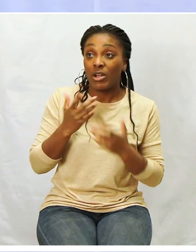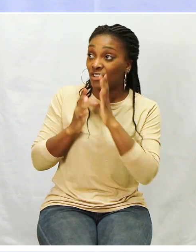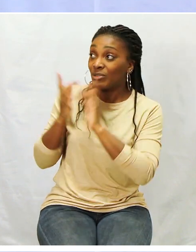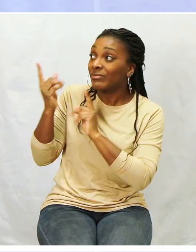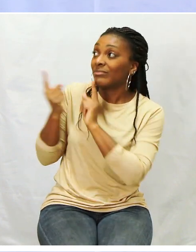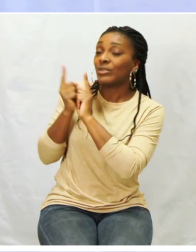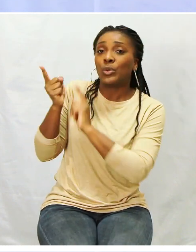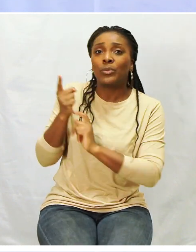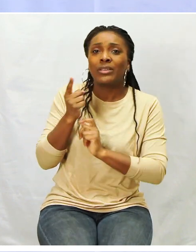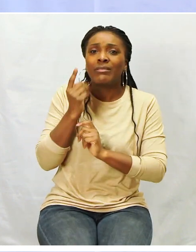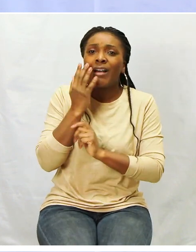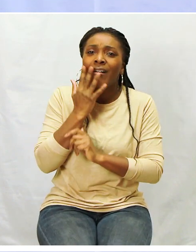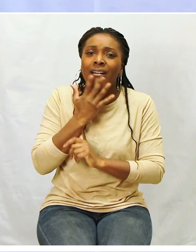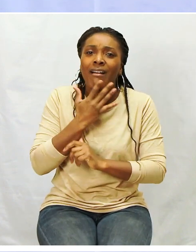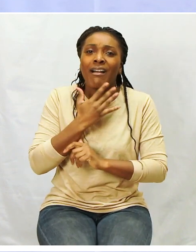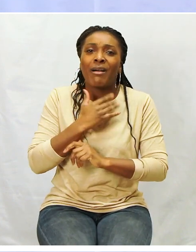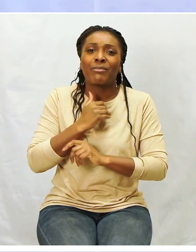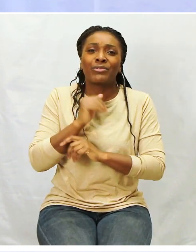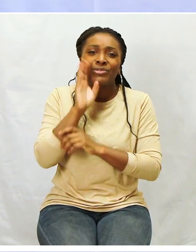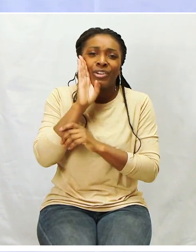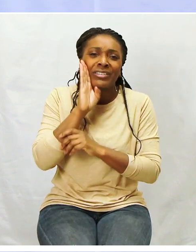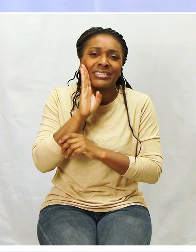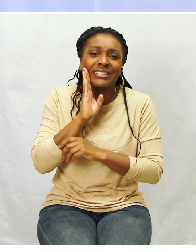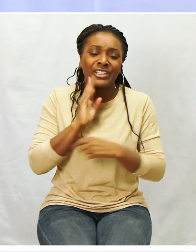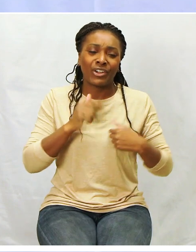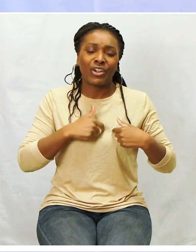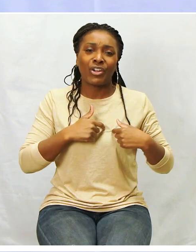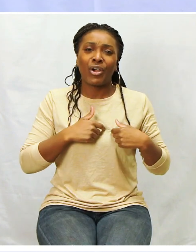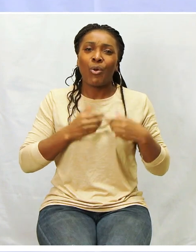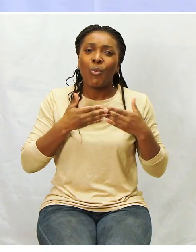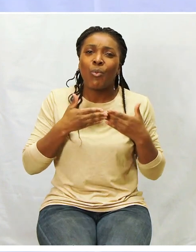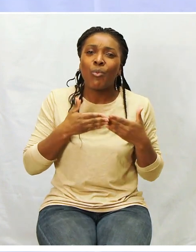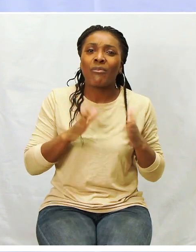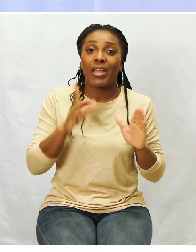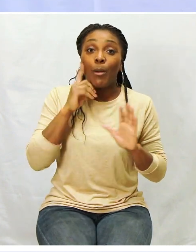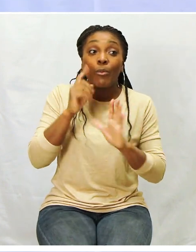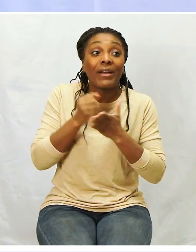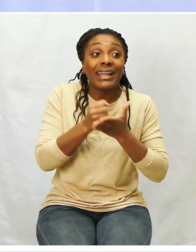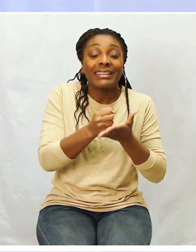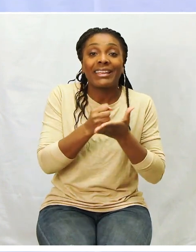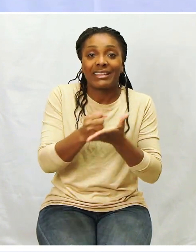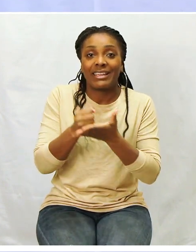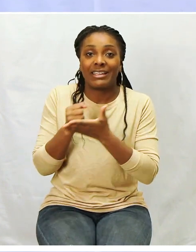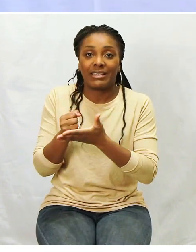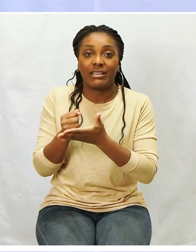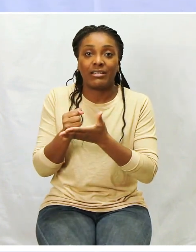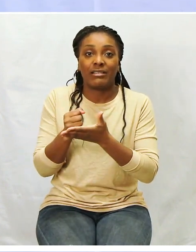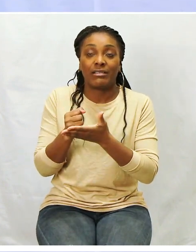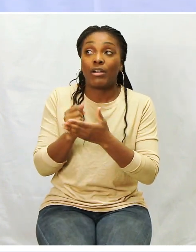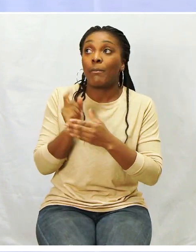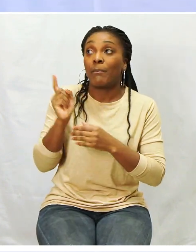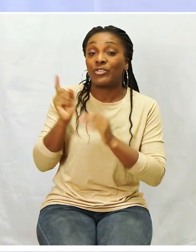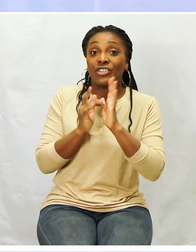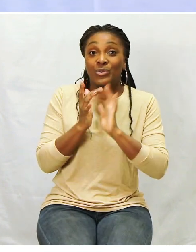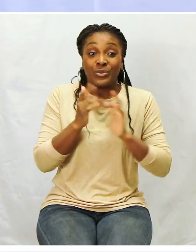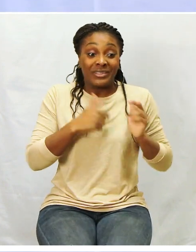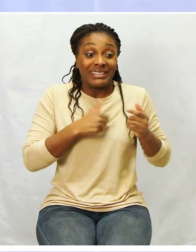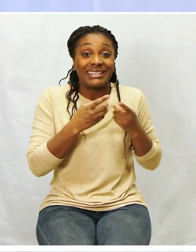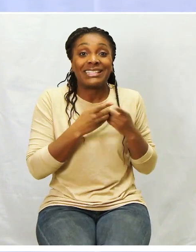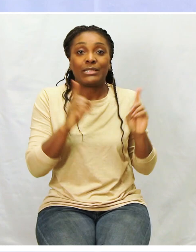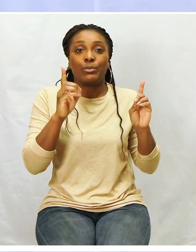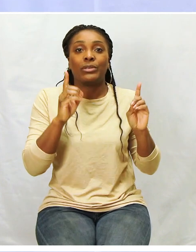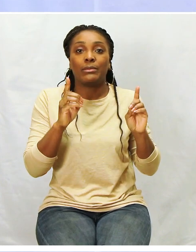aimable, qu'il avait, eh bien, ce cœur-là toujours ouvert pour aider, donc disponible. Et ça, c'est le cœur de